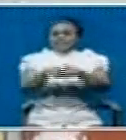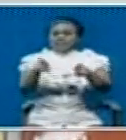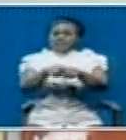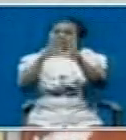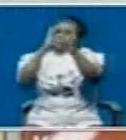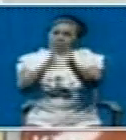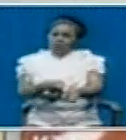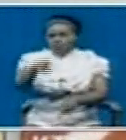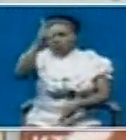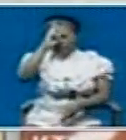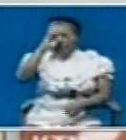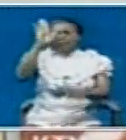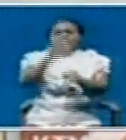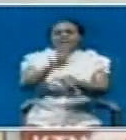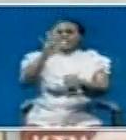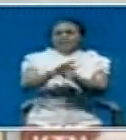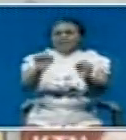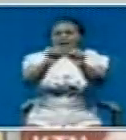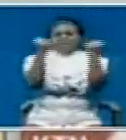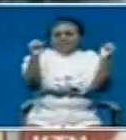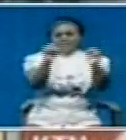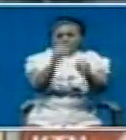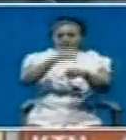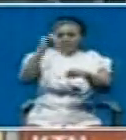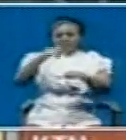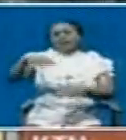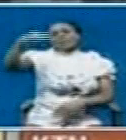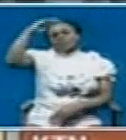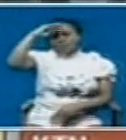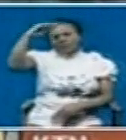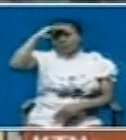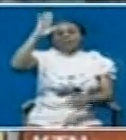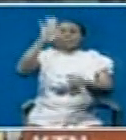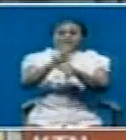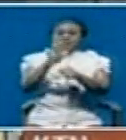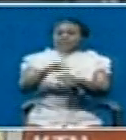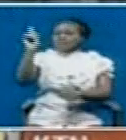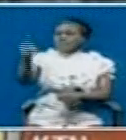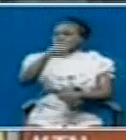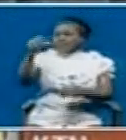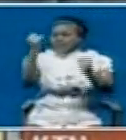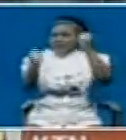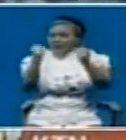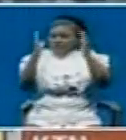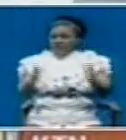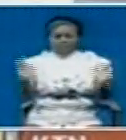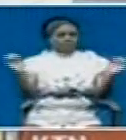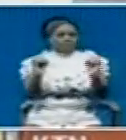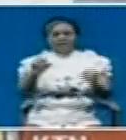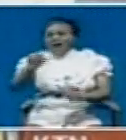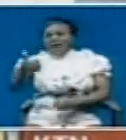ya polisi, idadi kuu ya wanaopata ajali ni kutokana na ulevi, na mara nyingi sio makosa ya dereva. Wengine ni